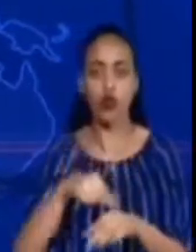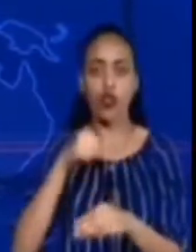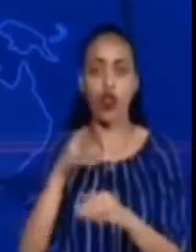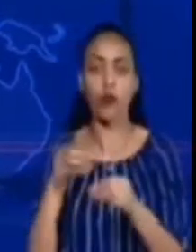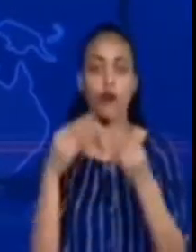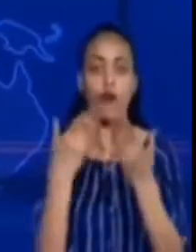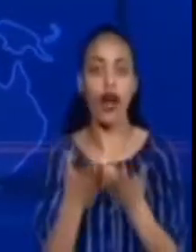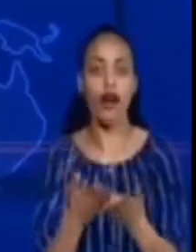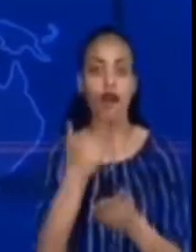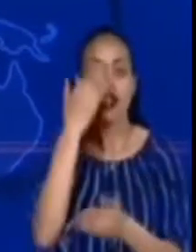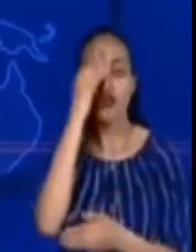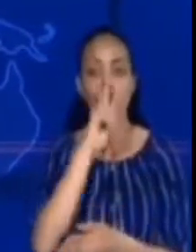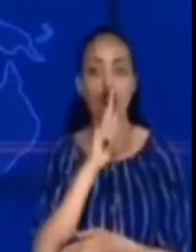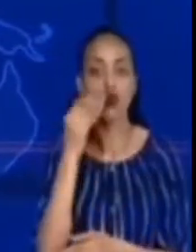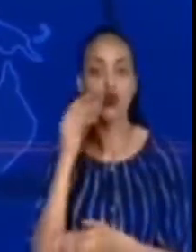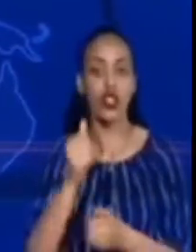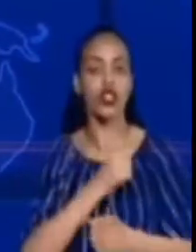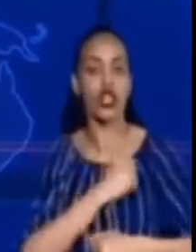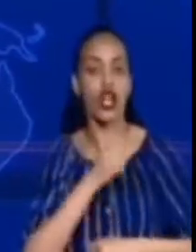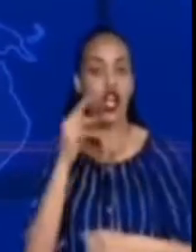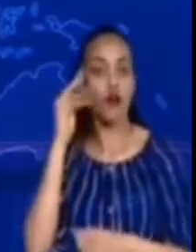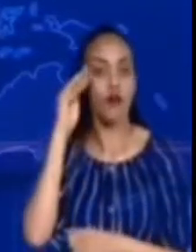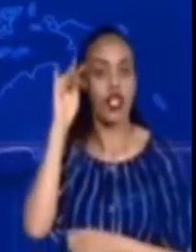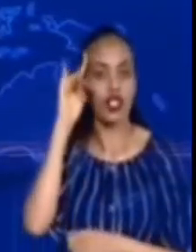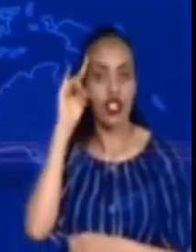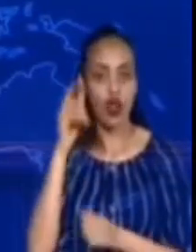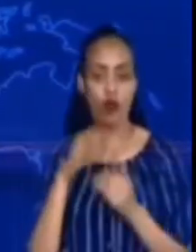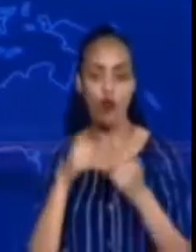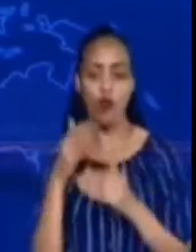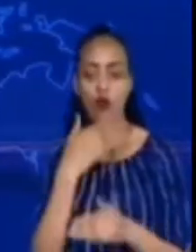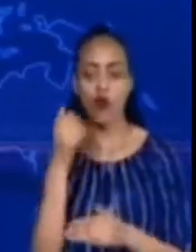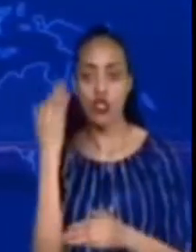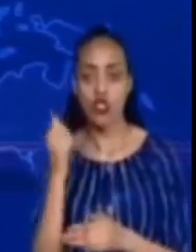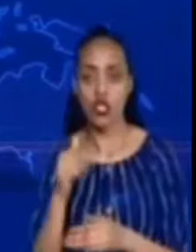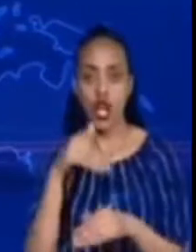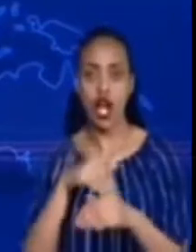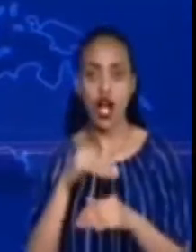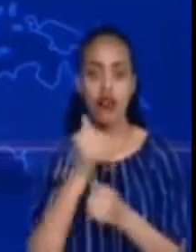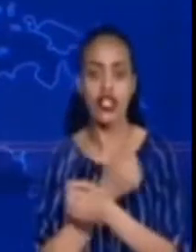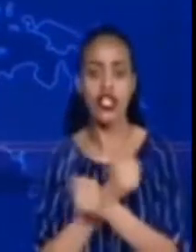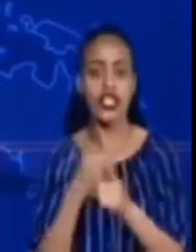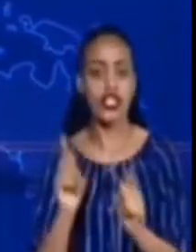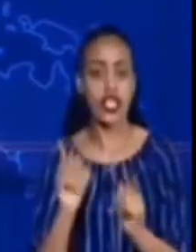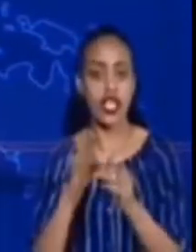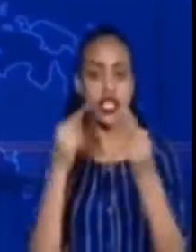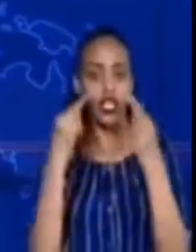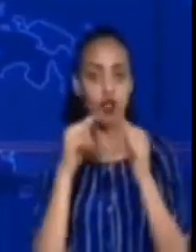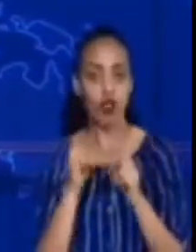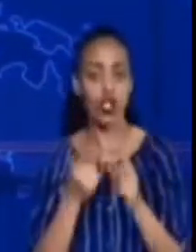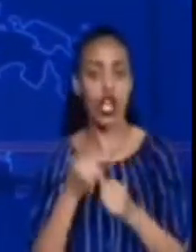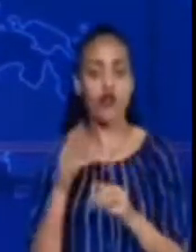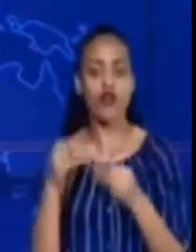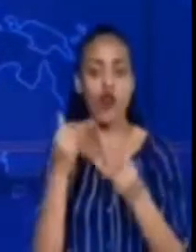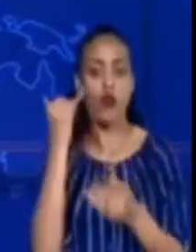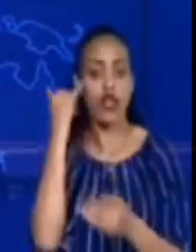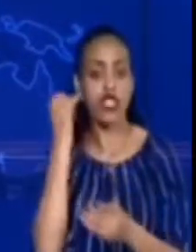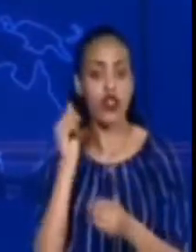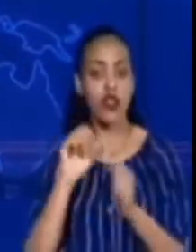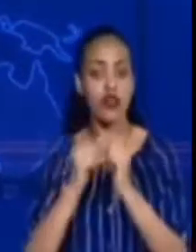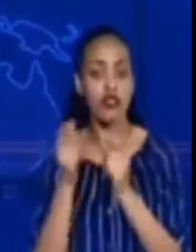ኦሮሞን ትጠላለህ ትላንትና ምን አልክ በራስህ ጽሑፍ ላይ አማራ ተራህን ጠብቅ አሁን ተራው የኦሮሞ ነው ብለህኮ